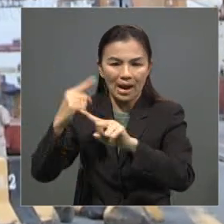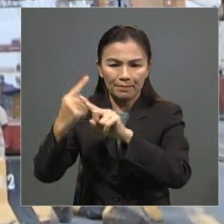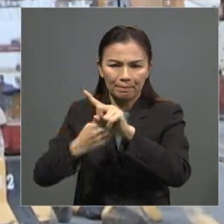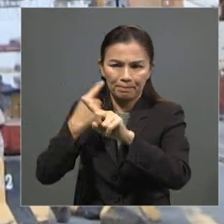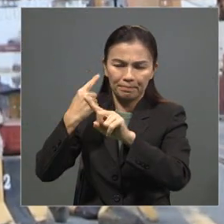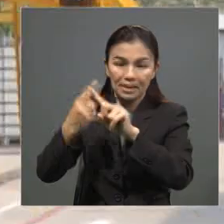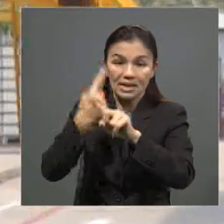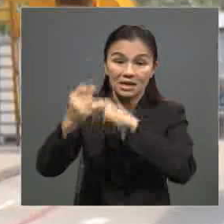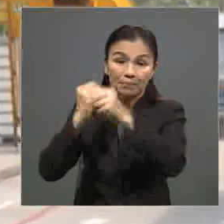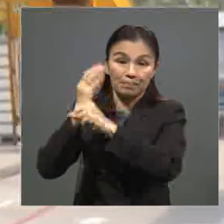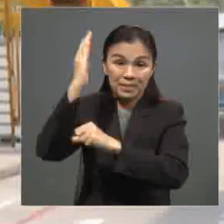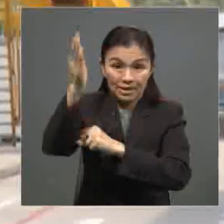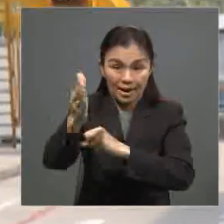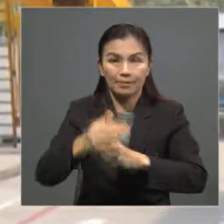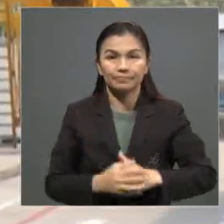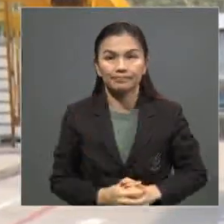ครับ